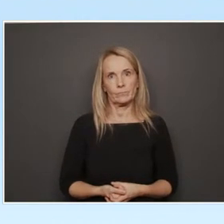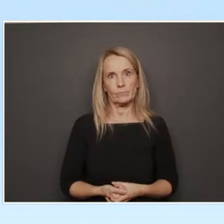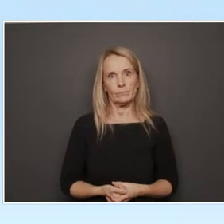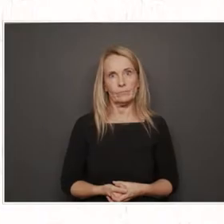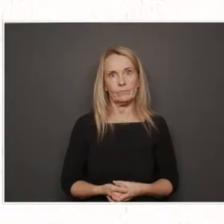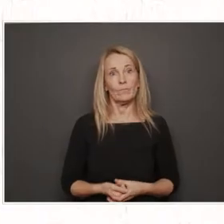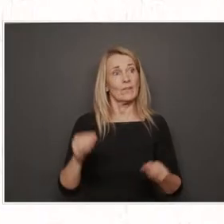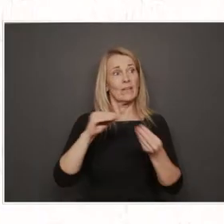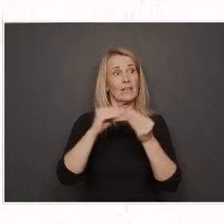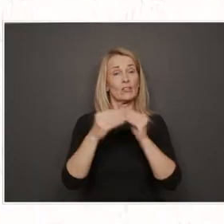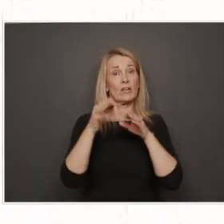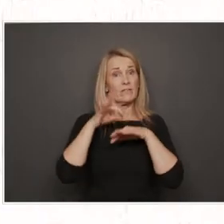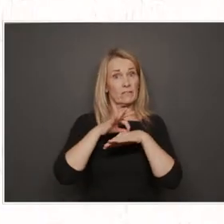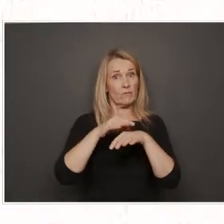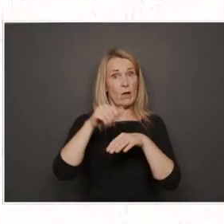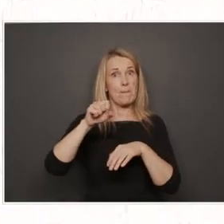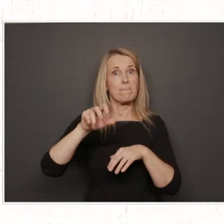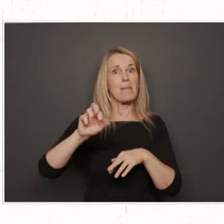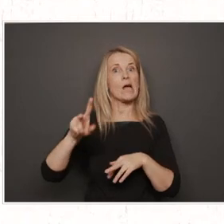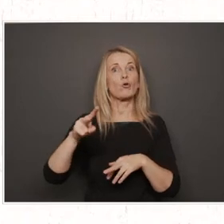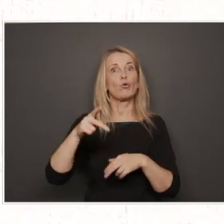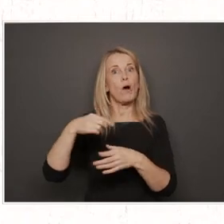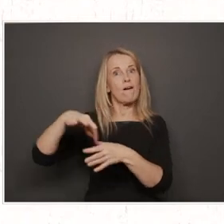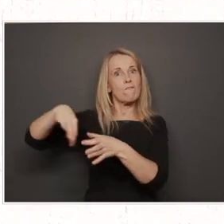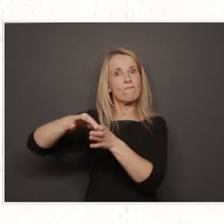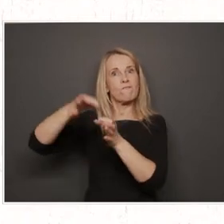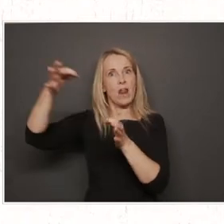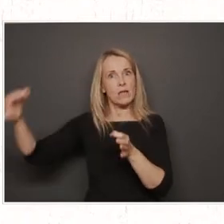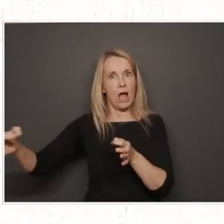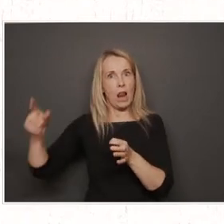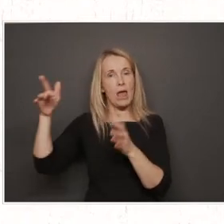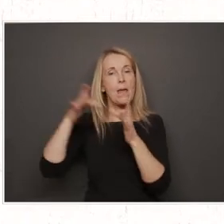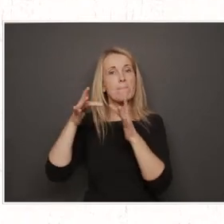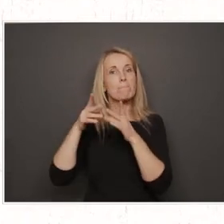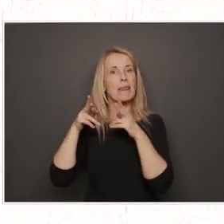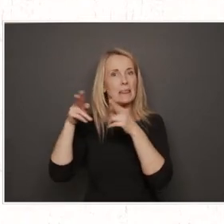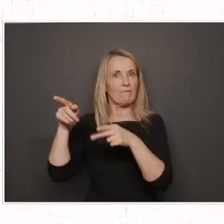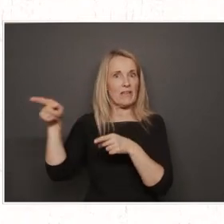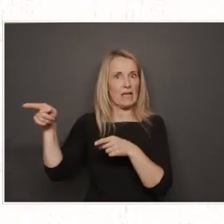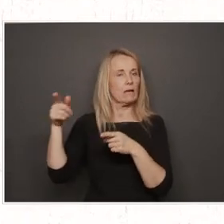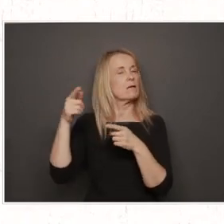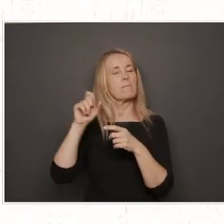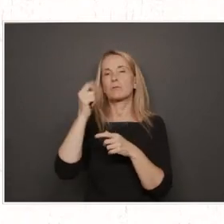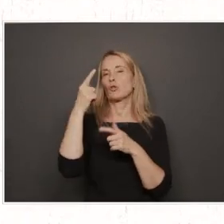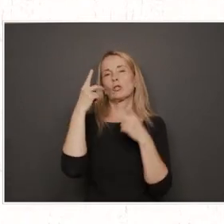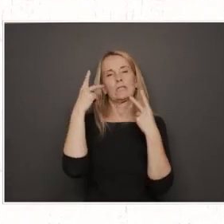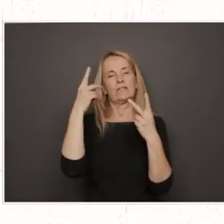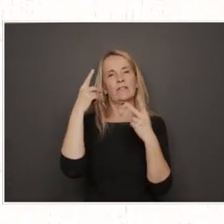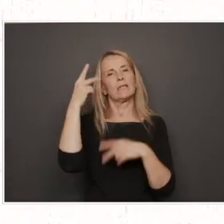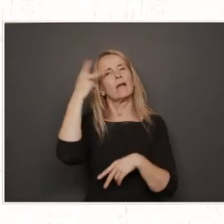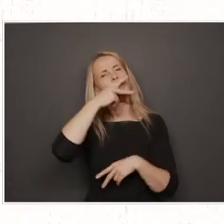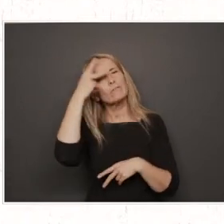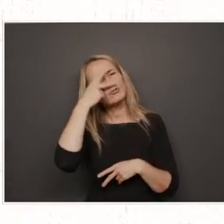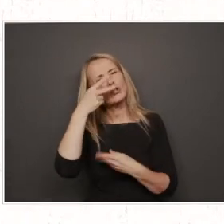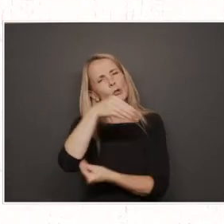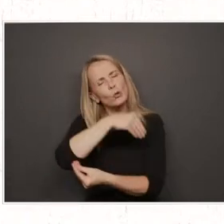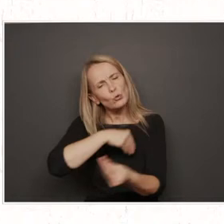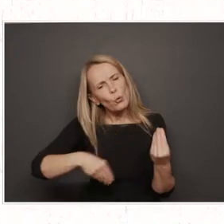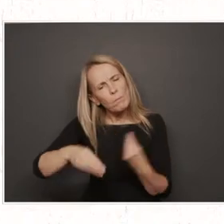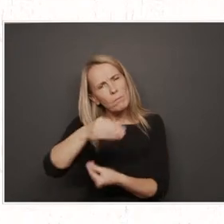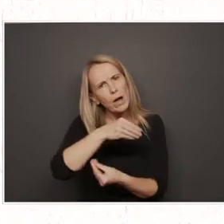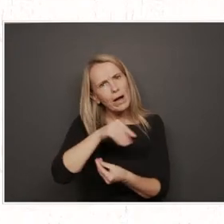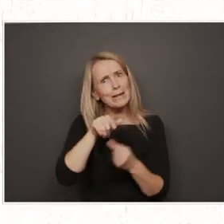Der Geschäftsführung der Merkur-Filiale am Mitterweg in Innsbruck ist vor allem der verständnisvolle Umgang, besonders in